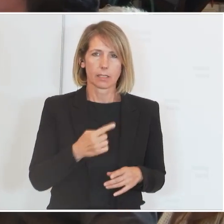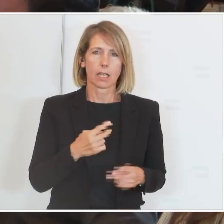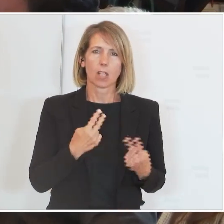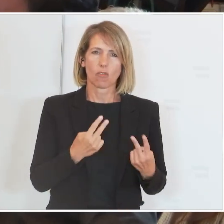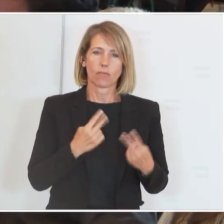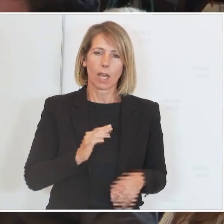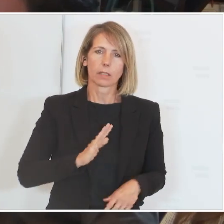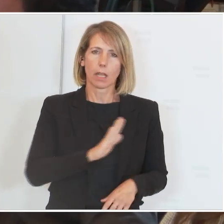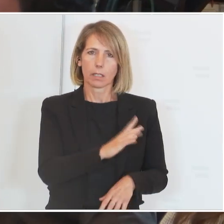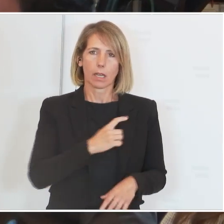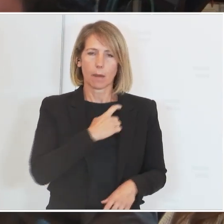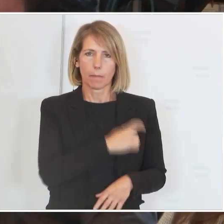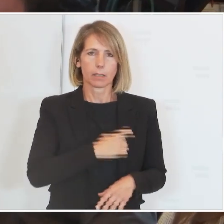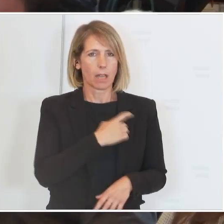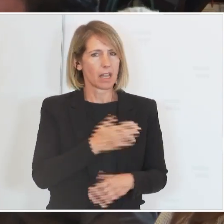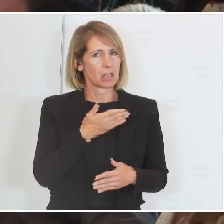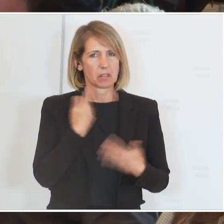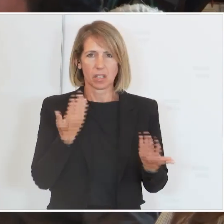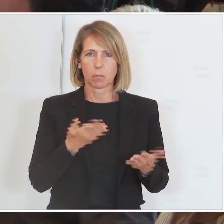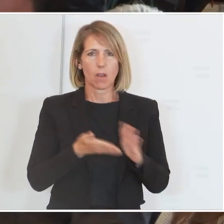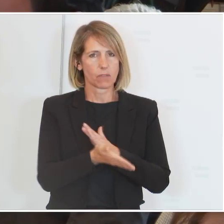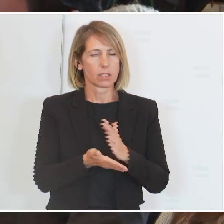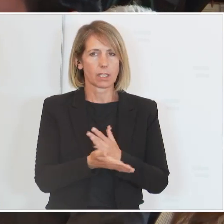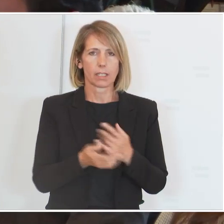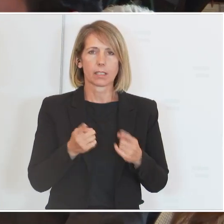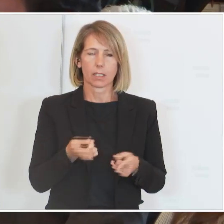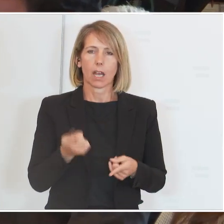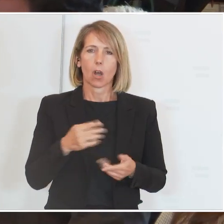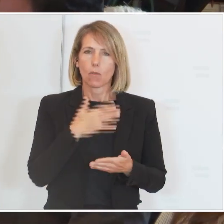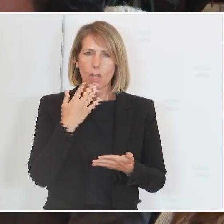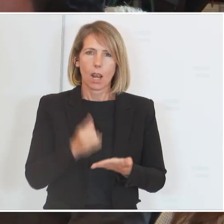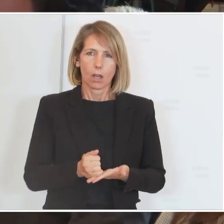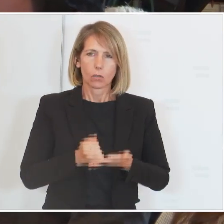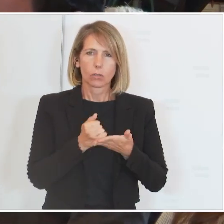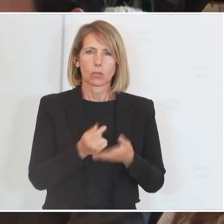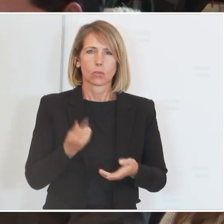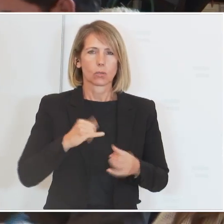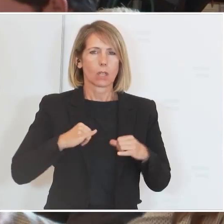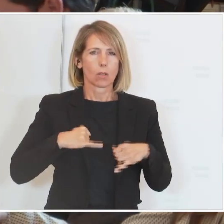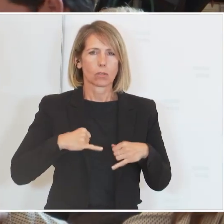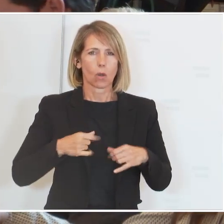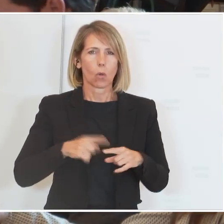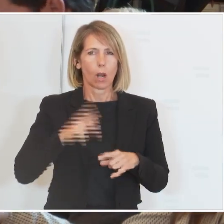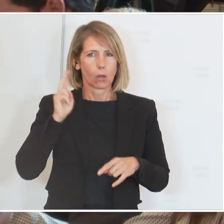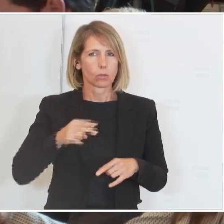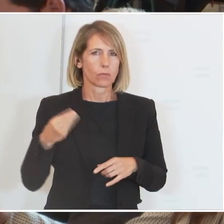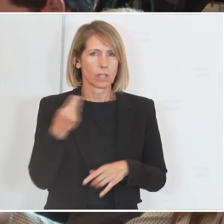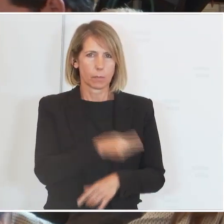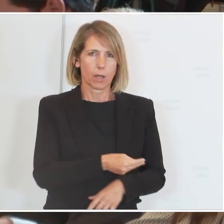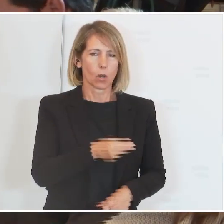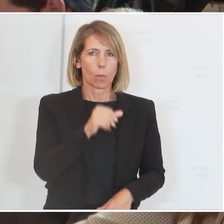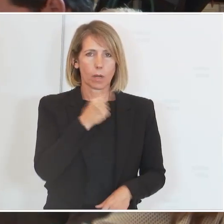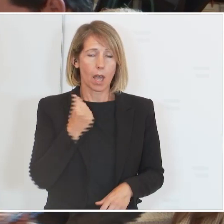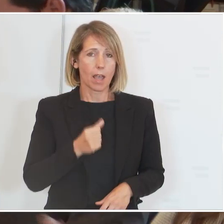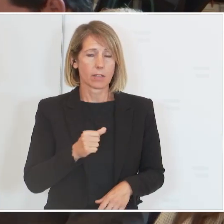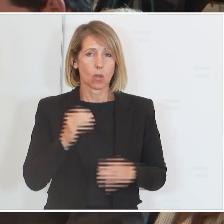vertreten und sie war Generalsekretärin bisher und hat auch viel Unterstützung aus Tirol, aus dem wahlkämpfenden Tirol, aus Wien bekommen. Vertritt die